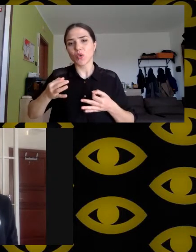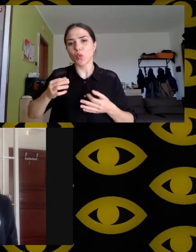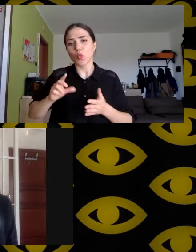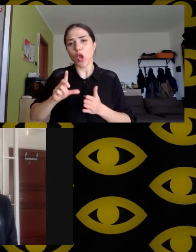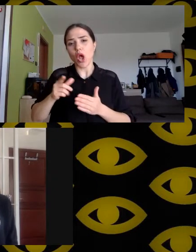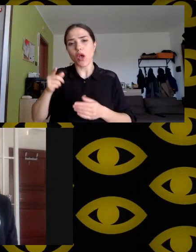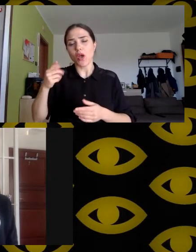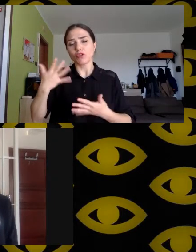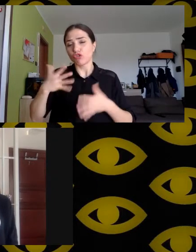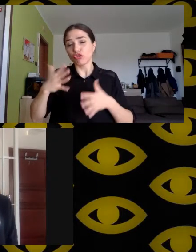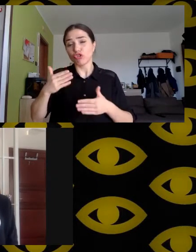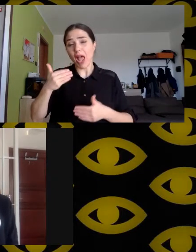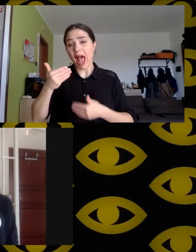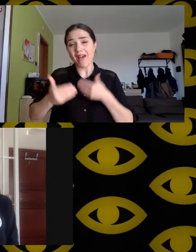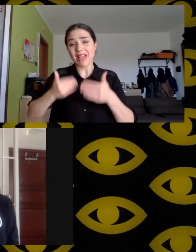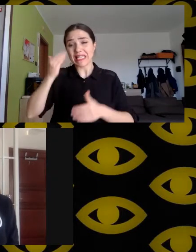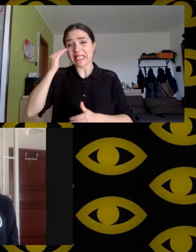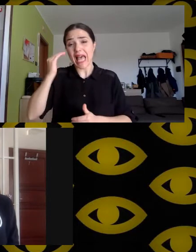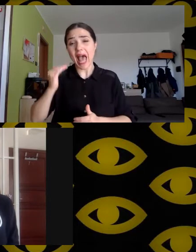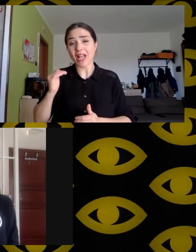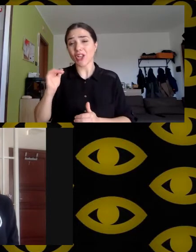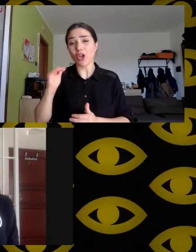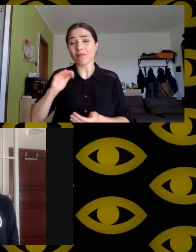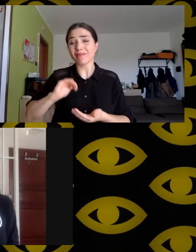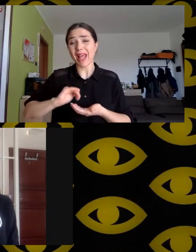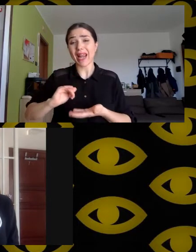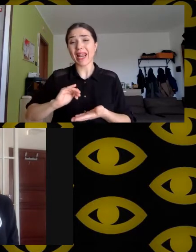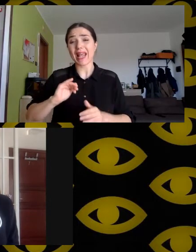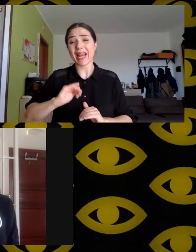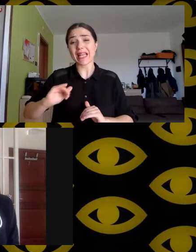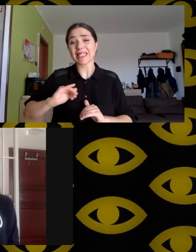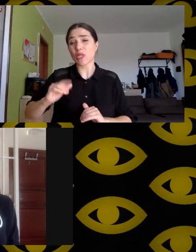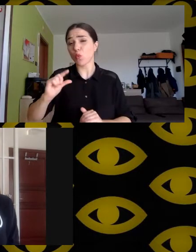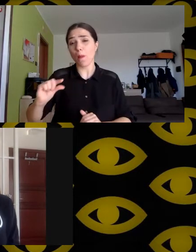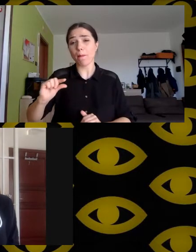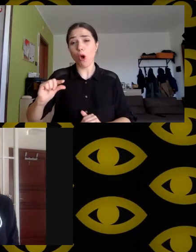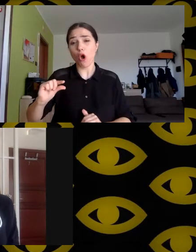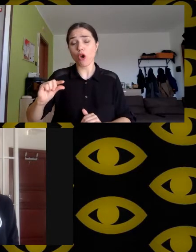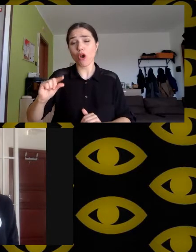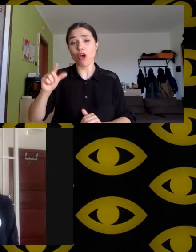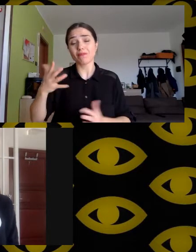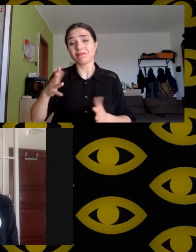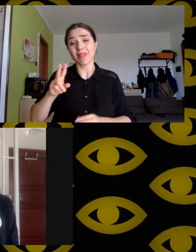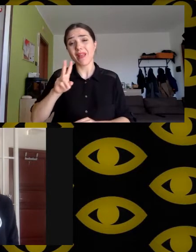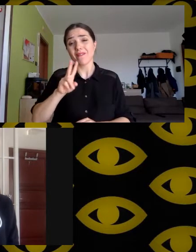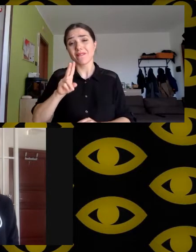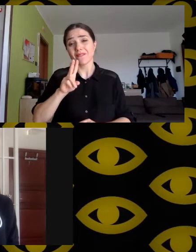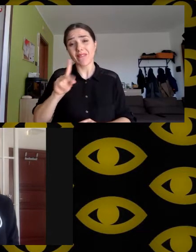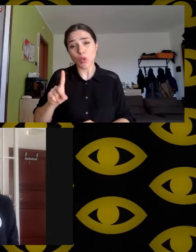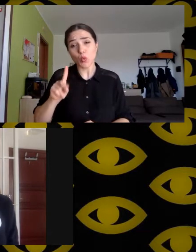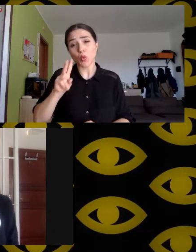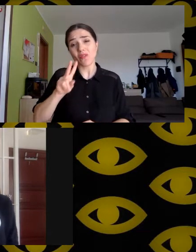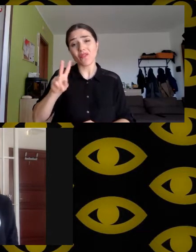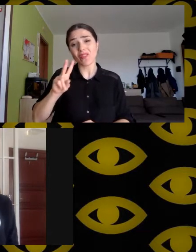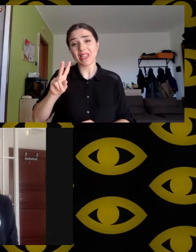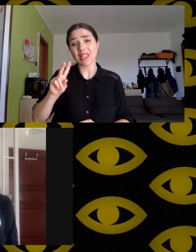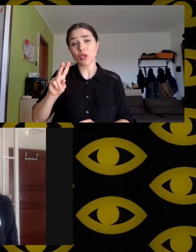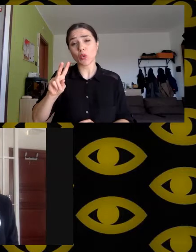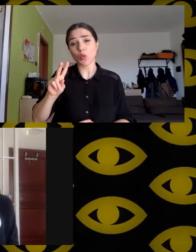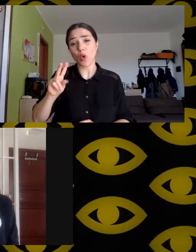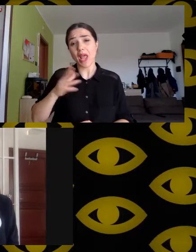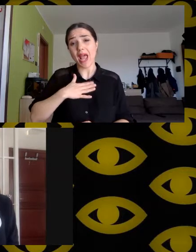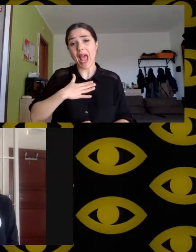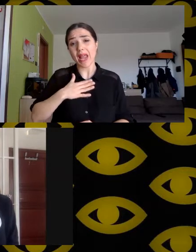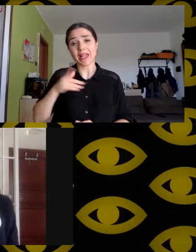molto avanzato, quello che le rimane è molto poco, quindi presumo che prima dei 21 anni, 22, lei perda la vista, l'ha presa in maniera